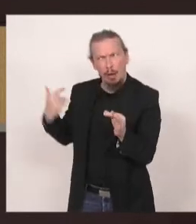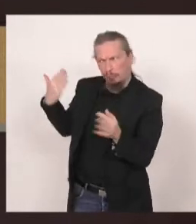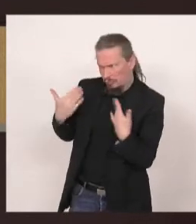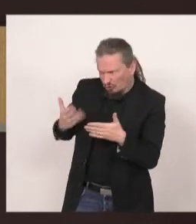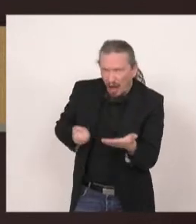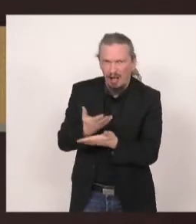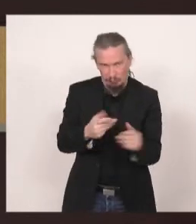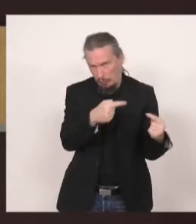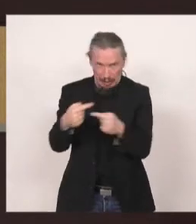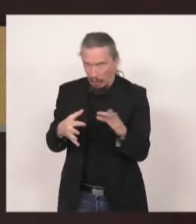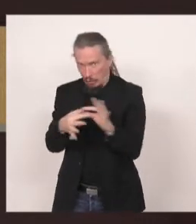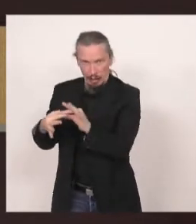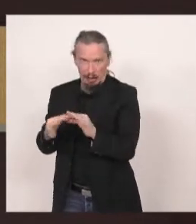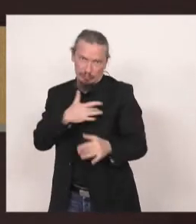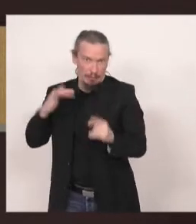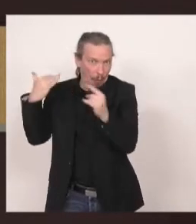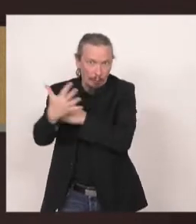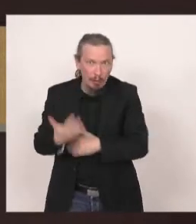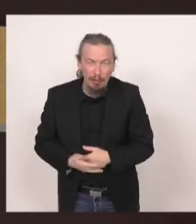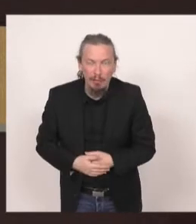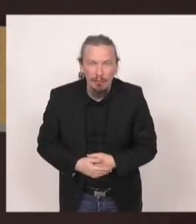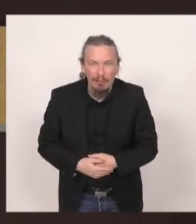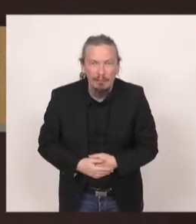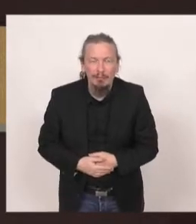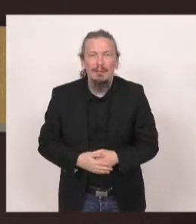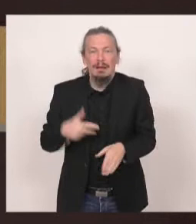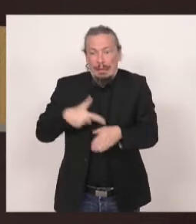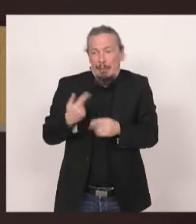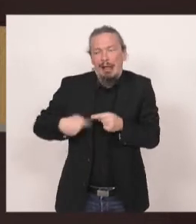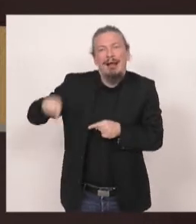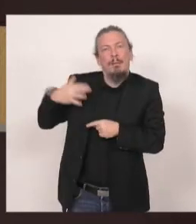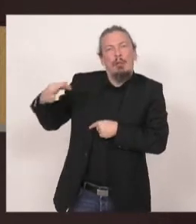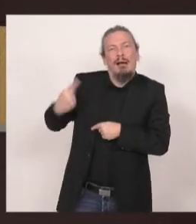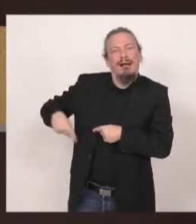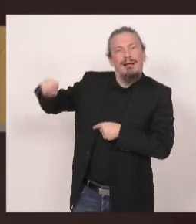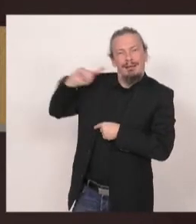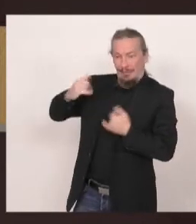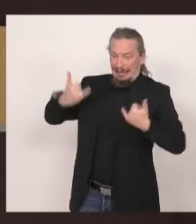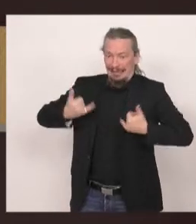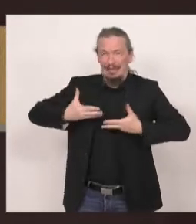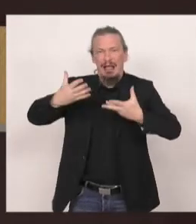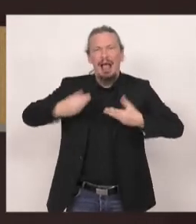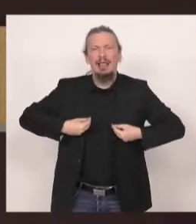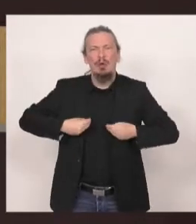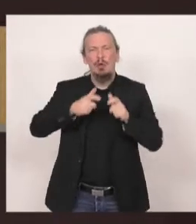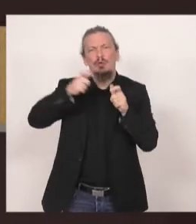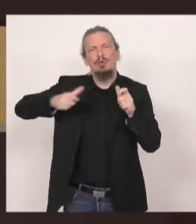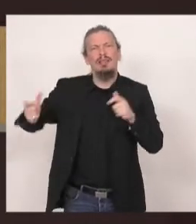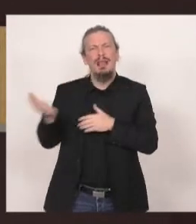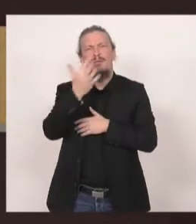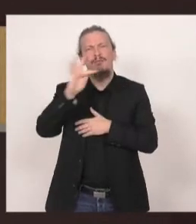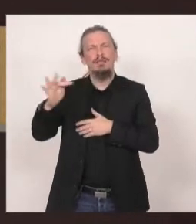c'est de la santé environnementale. On a démarré le mandat avec l'accueil ici à Lille de la Société française de